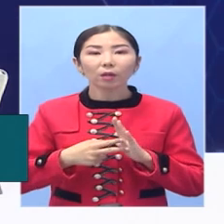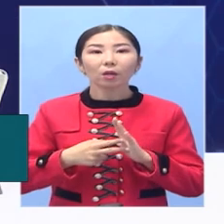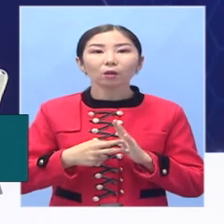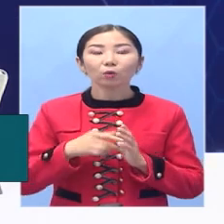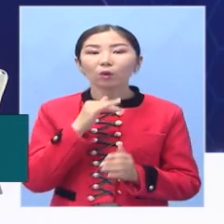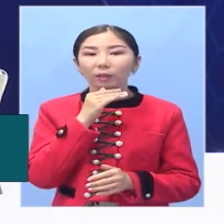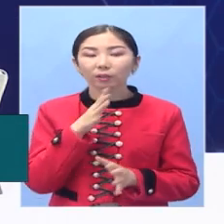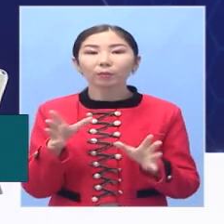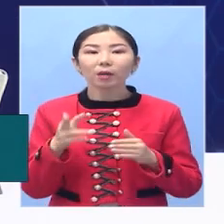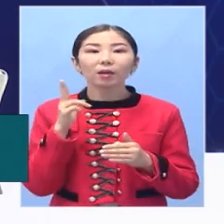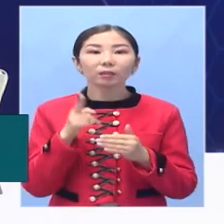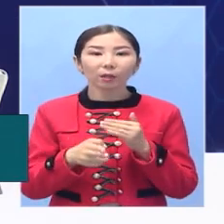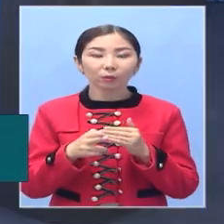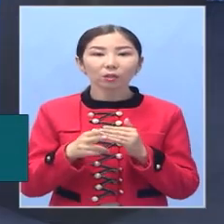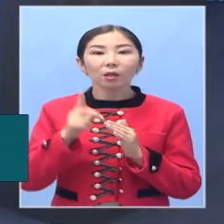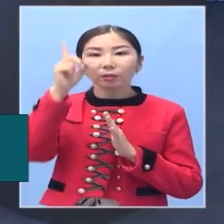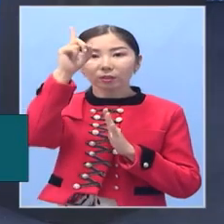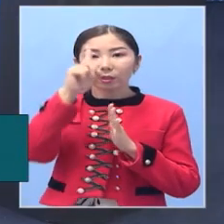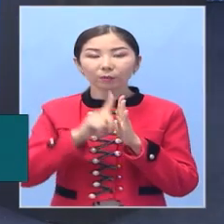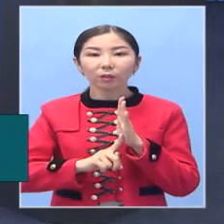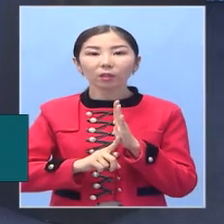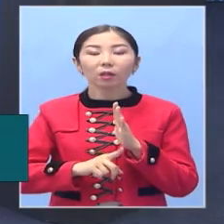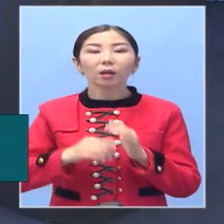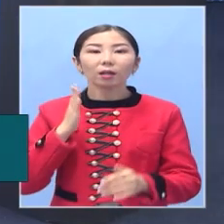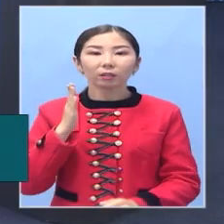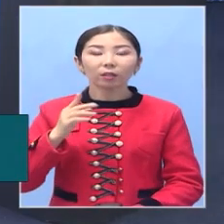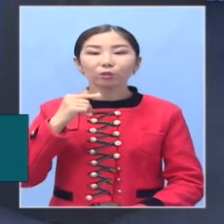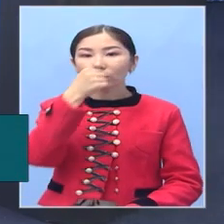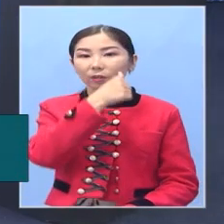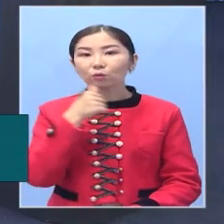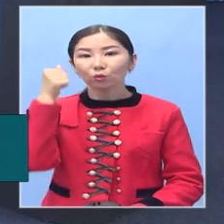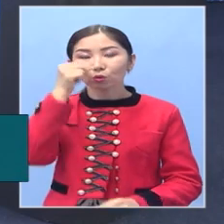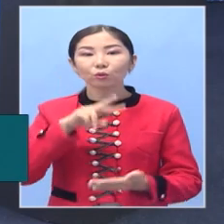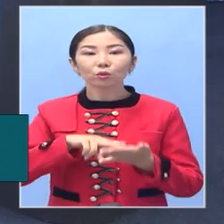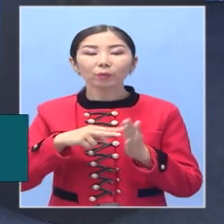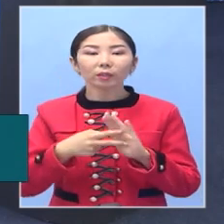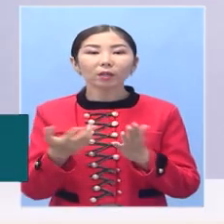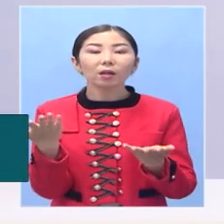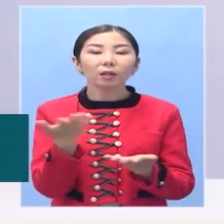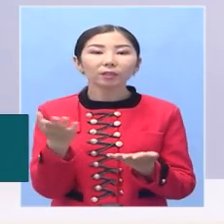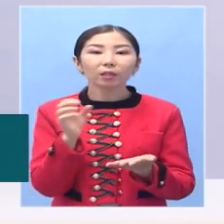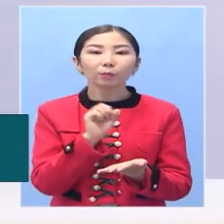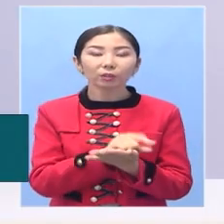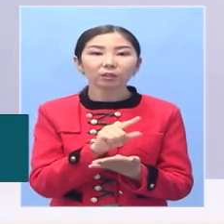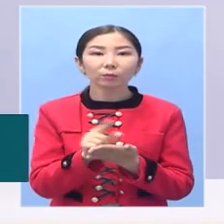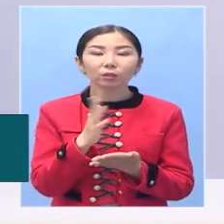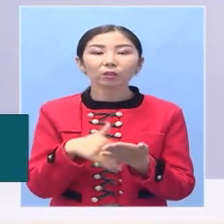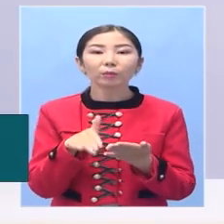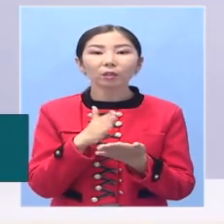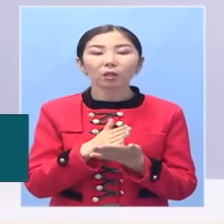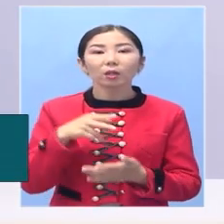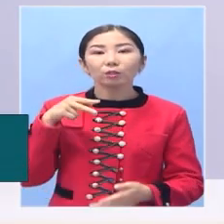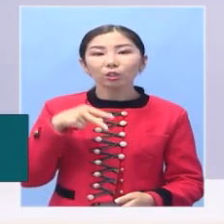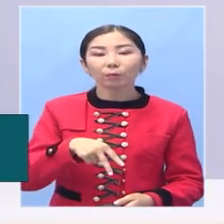мерзімінде аяқталады деген ойдамыз. Алдыңғы жылдың жаңағы жоспарлары хақында, алдағы міндеттер хақында айтып тұрсыз. Енді